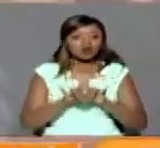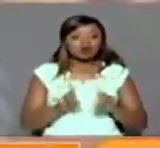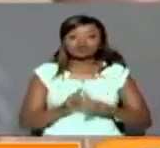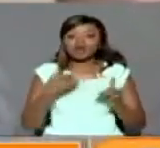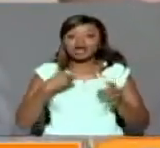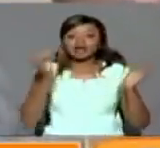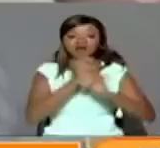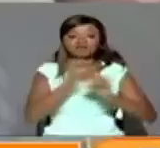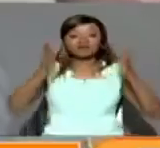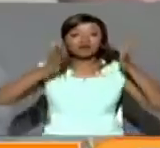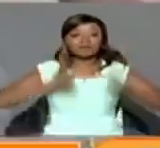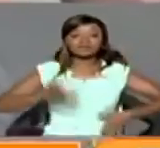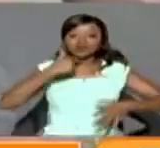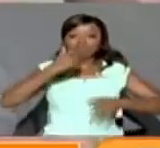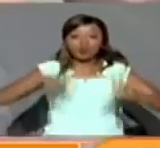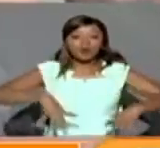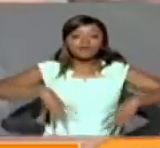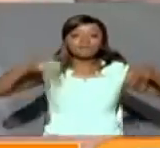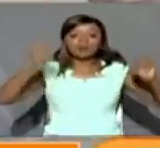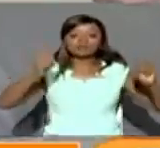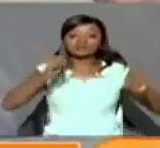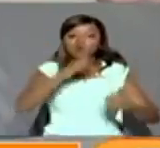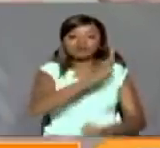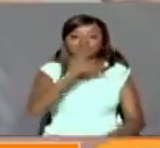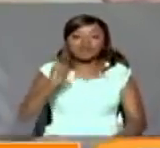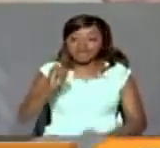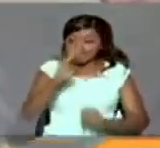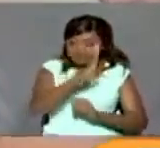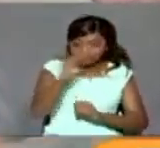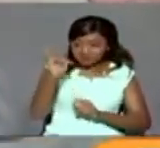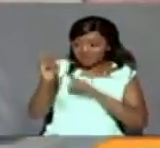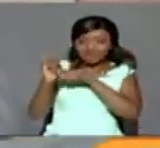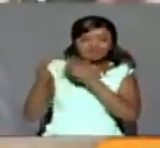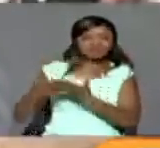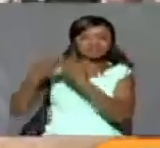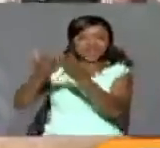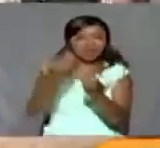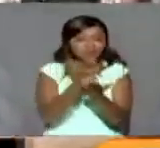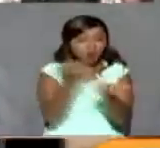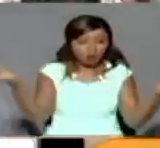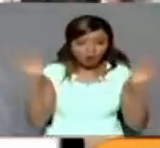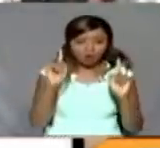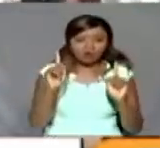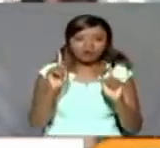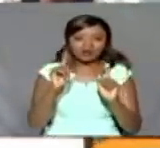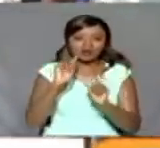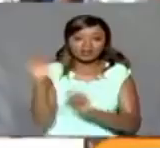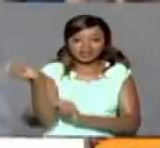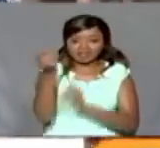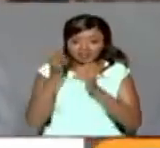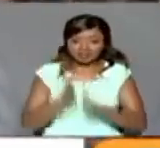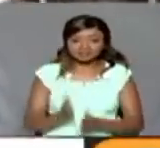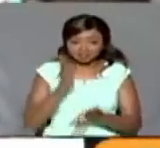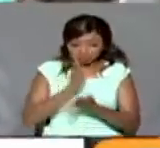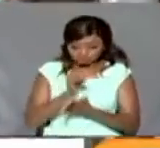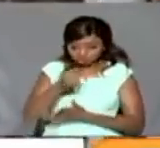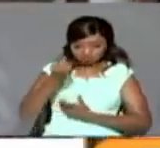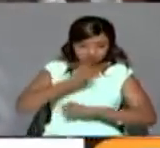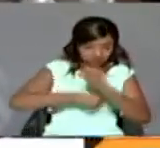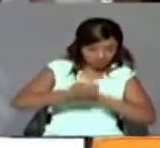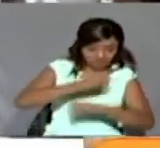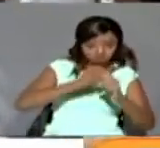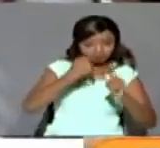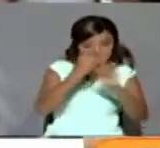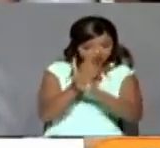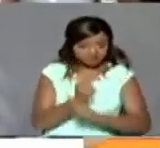headmaster wa BBI. BBI ni ya Wakenya wote, sio private project. Huku gurudumu la BBI likiendelea kusonga katika